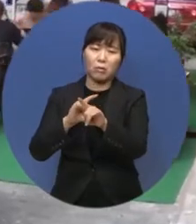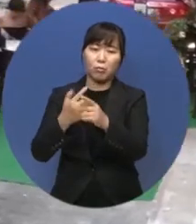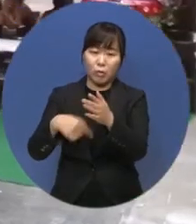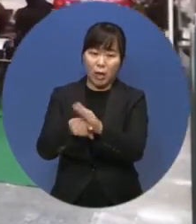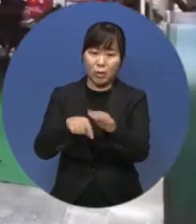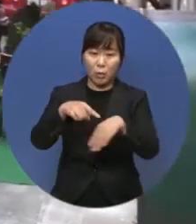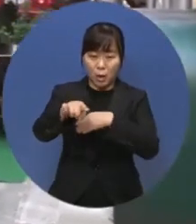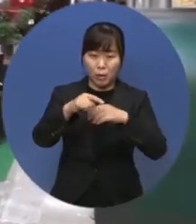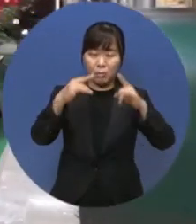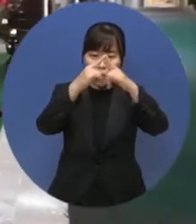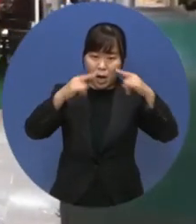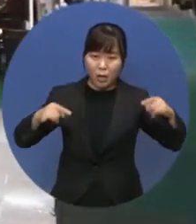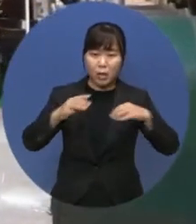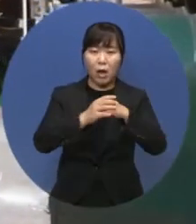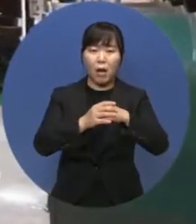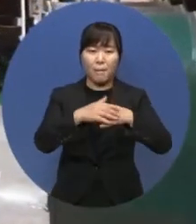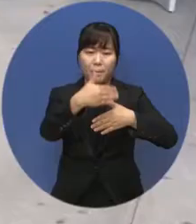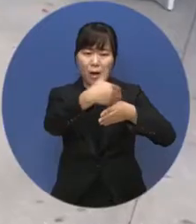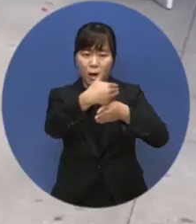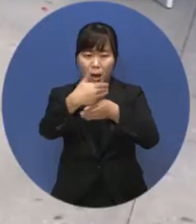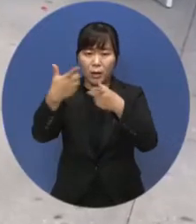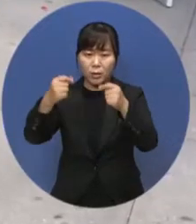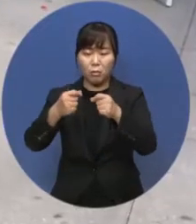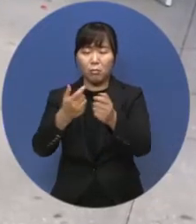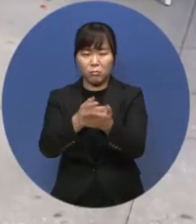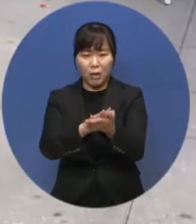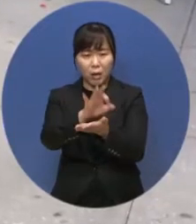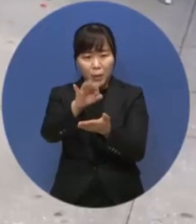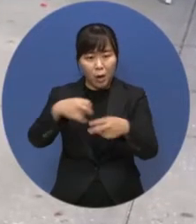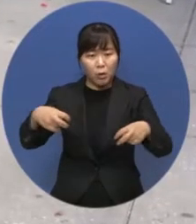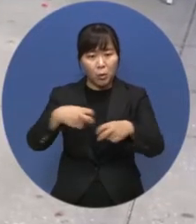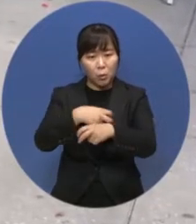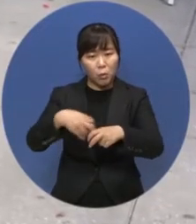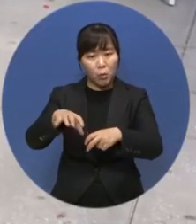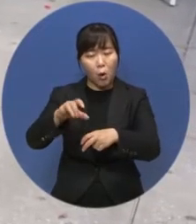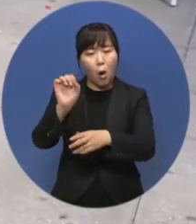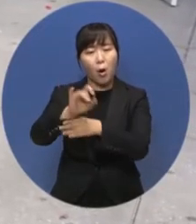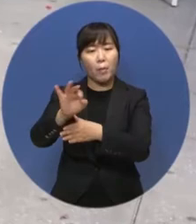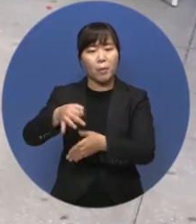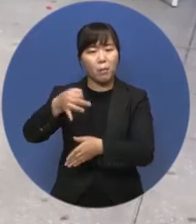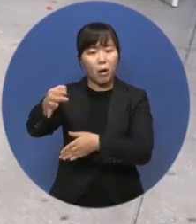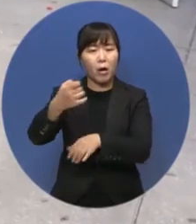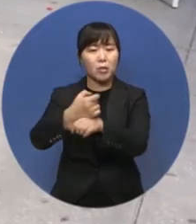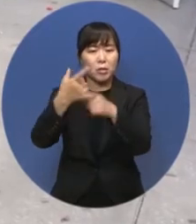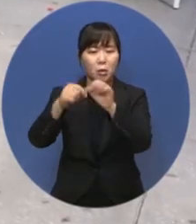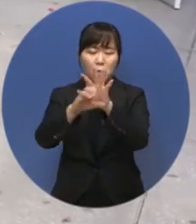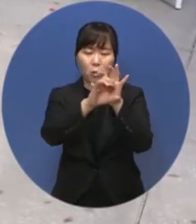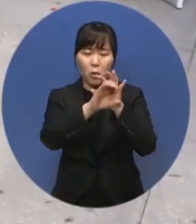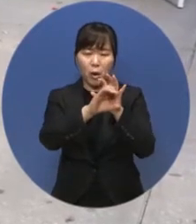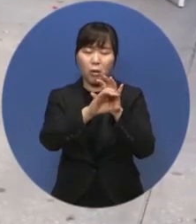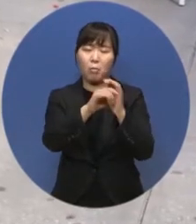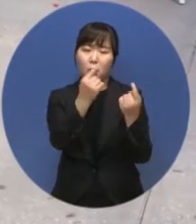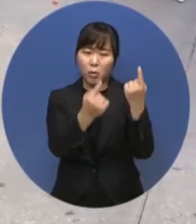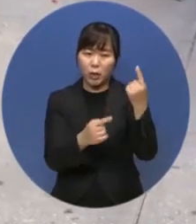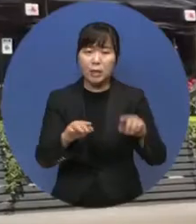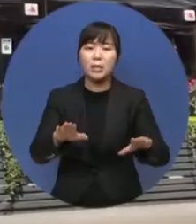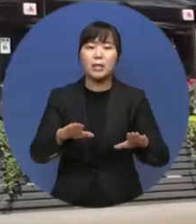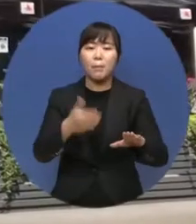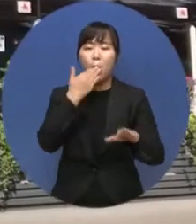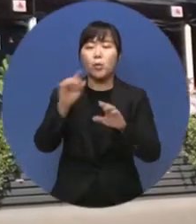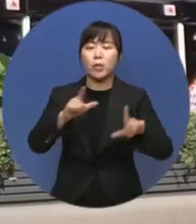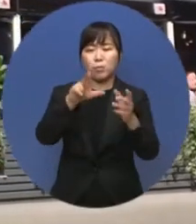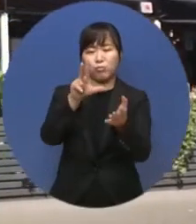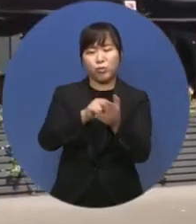파라솔 * 라인 설치로 공사비와 교통국 의 허가 b 를 지급해야 하는 등 그러나 7 보다 이제 생계